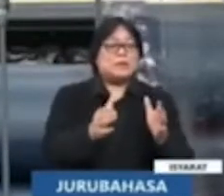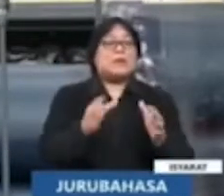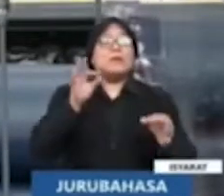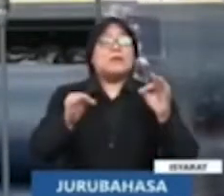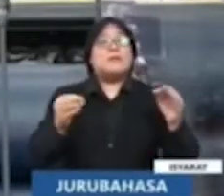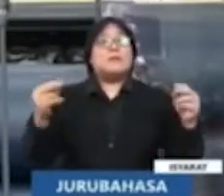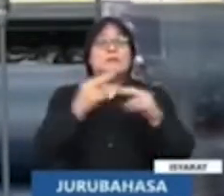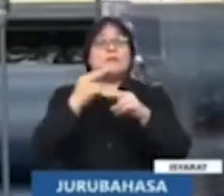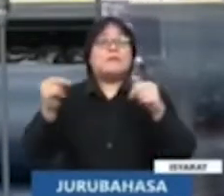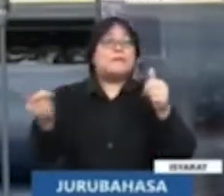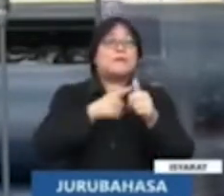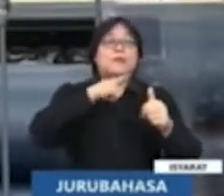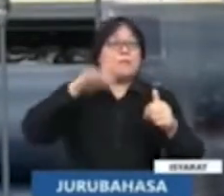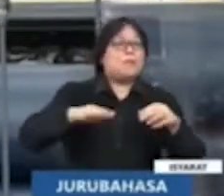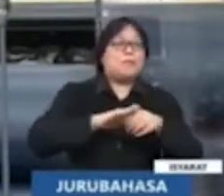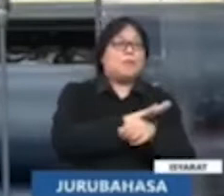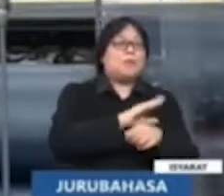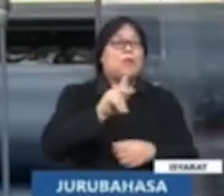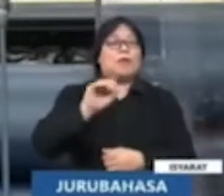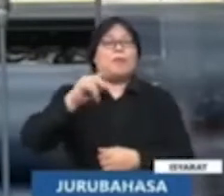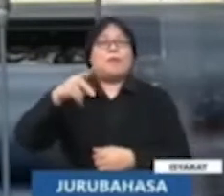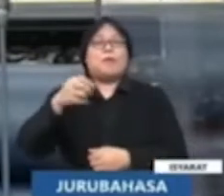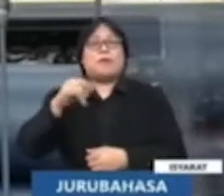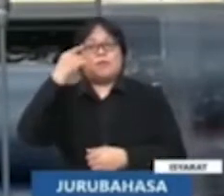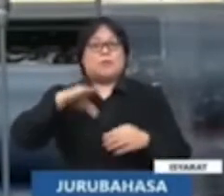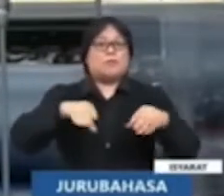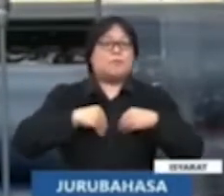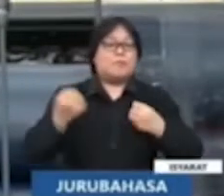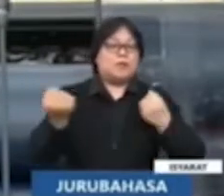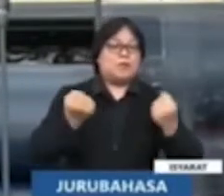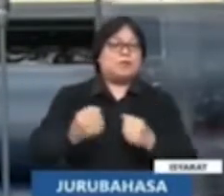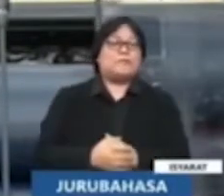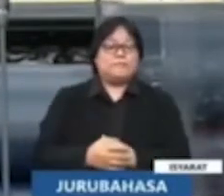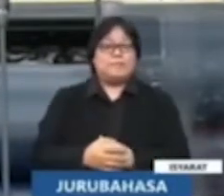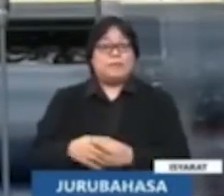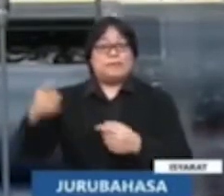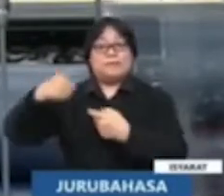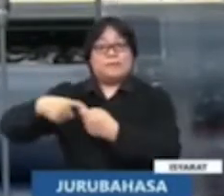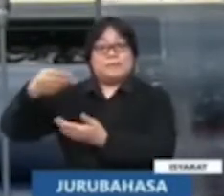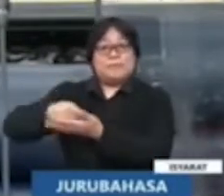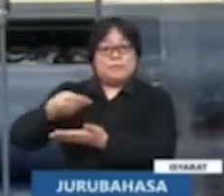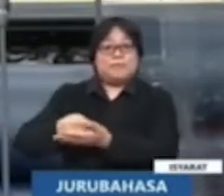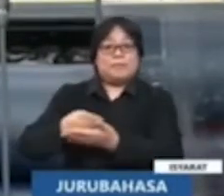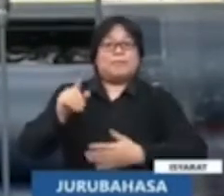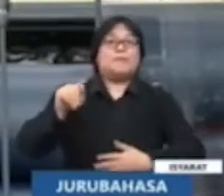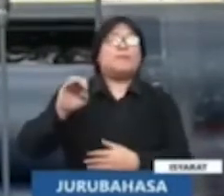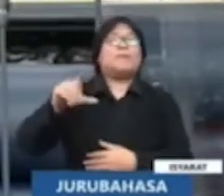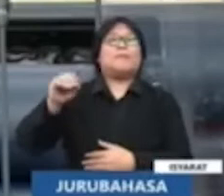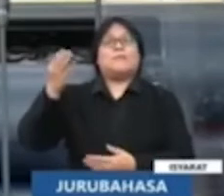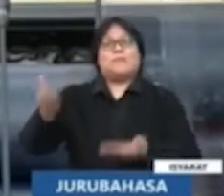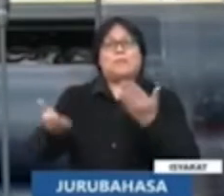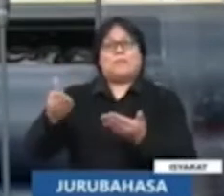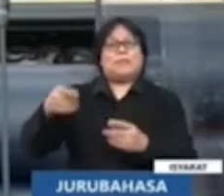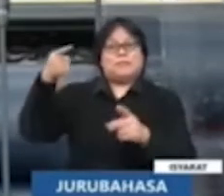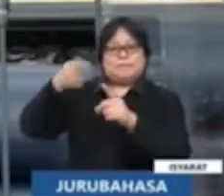terutamanya jika lebuh raya pertama belum penuh kapasitinya untuk menampung kenderaan. Dari segi implikasi kewangan, syarikat telekomunikasi